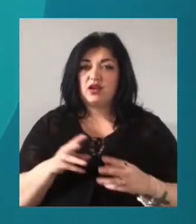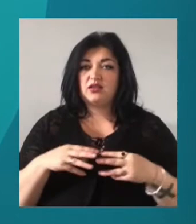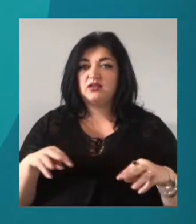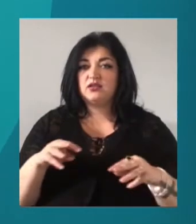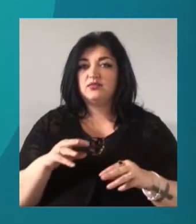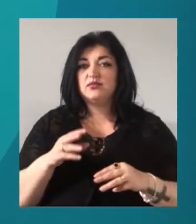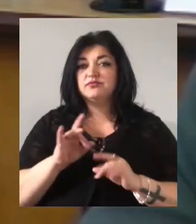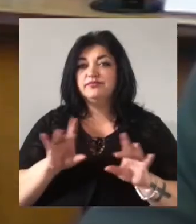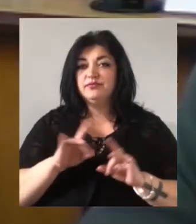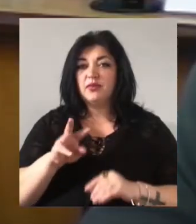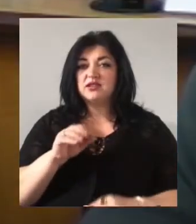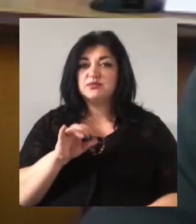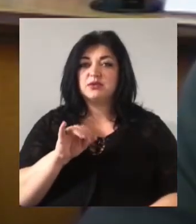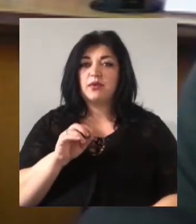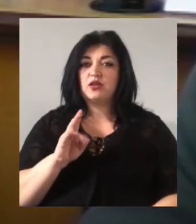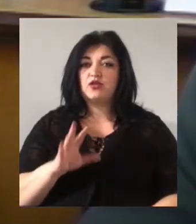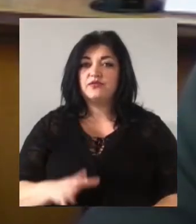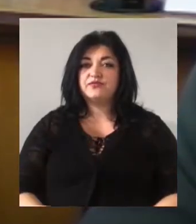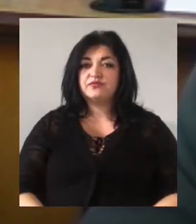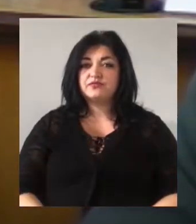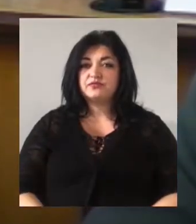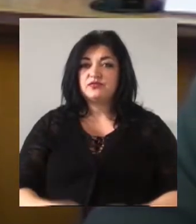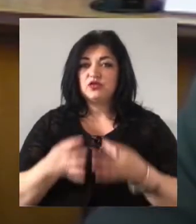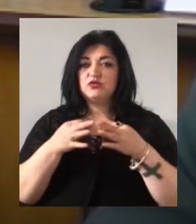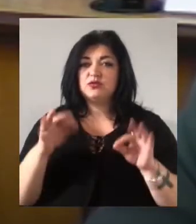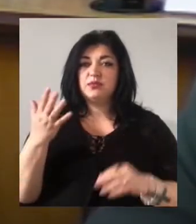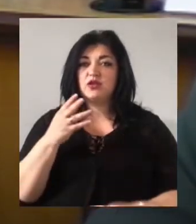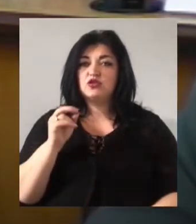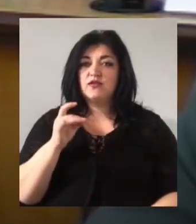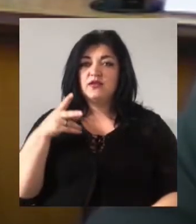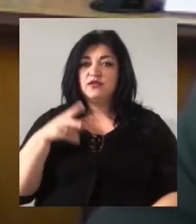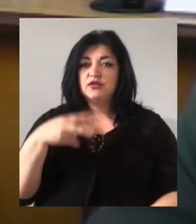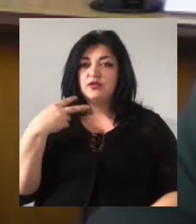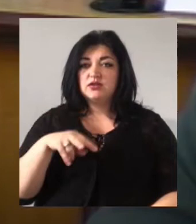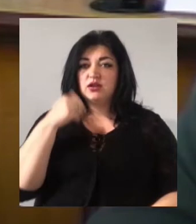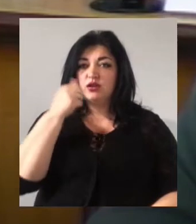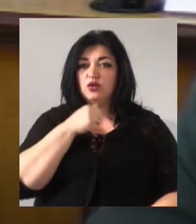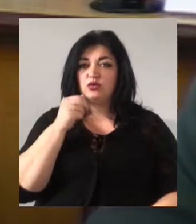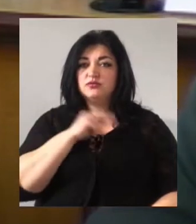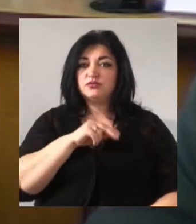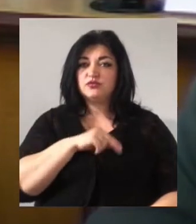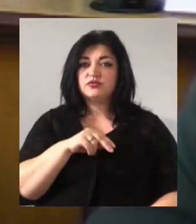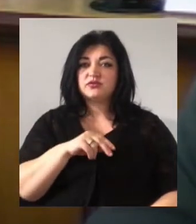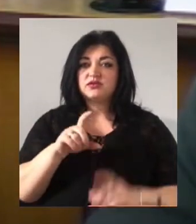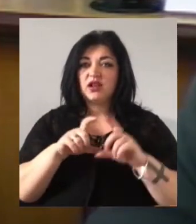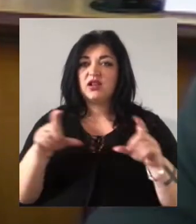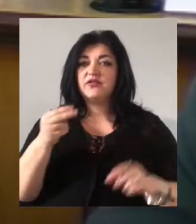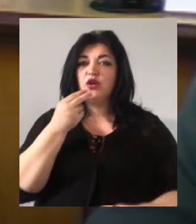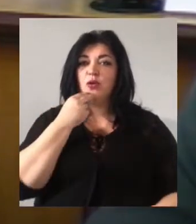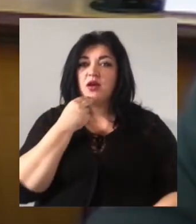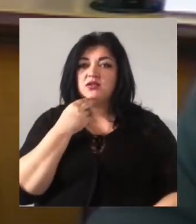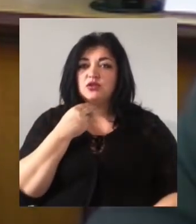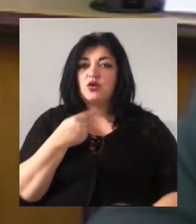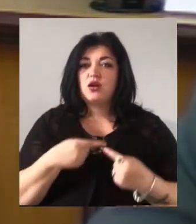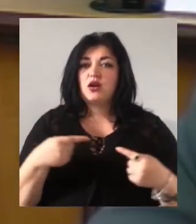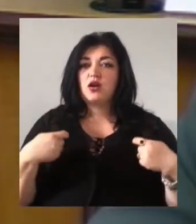України Максим Степанов. Дозволити з 5 червня 2020 року роботу закладів громадського харчування, зокрема